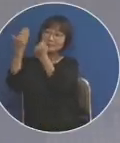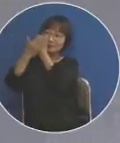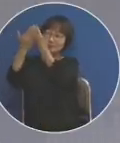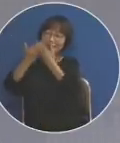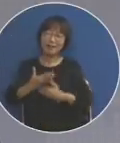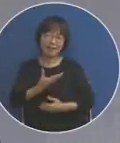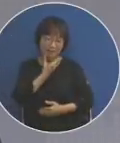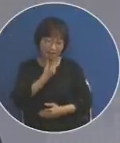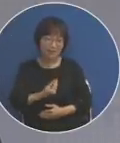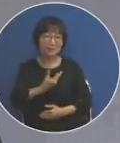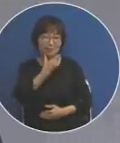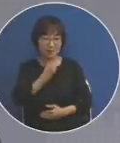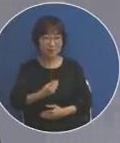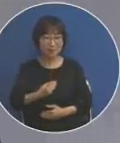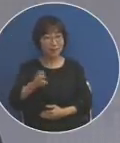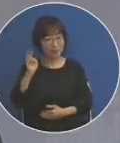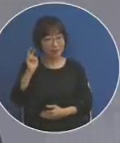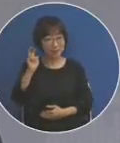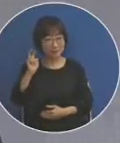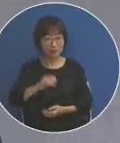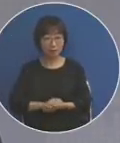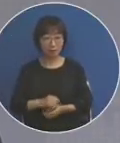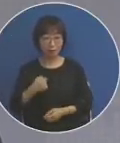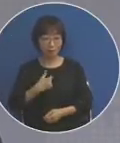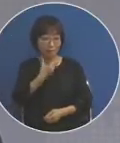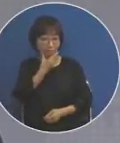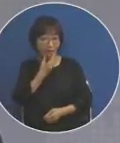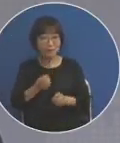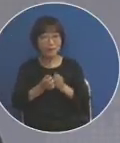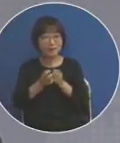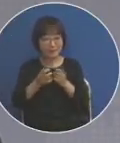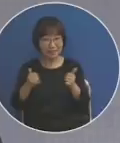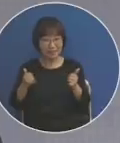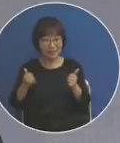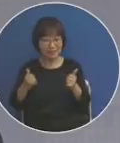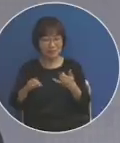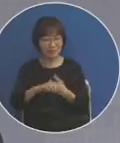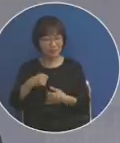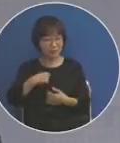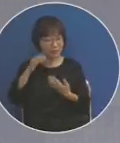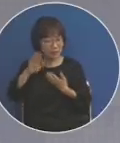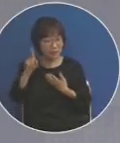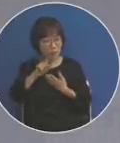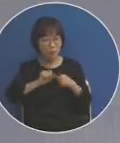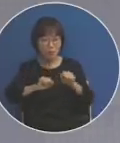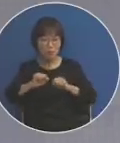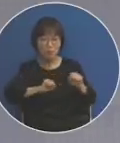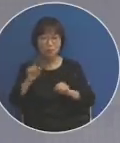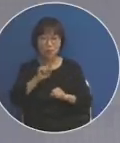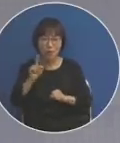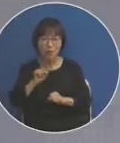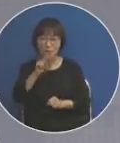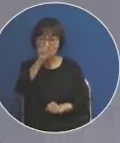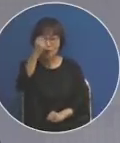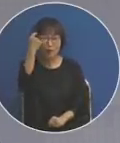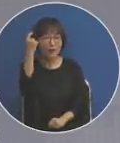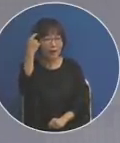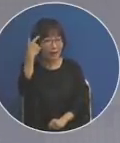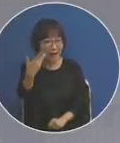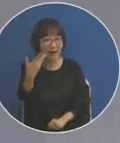I've received so much blessings from God. 그러면 나는 무엇을 하는 것이 좋겠습니까? Then for someone like me, what should I